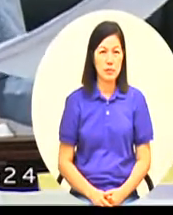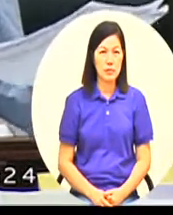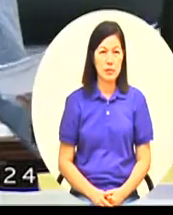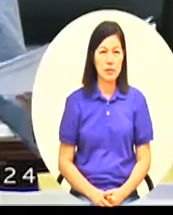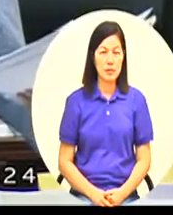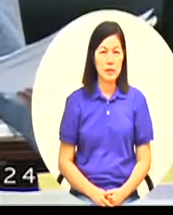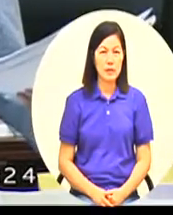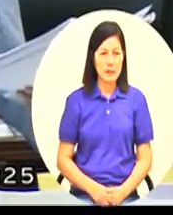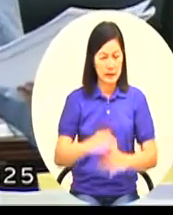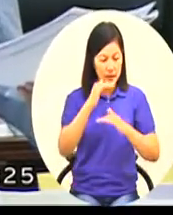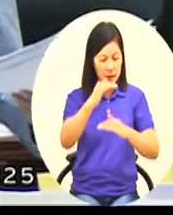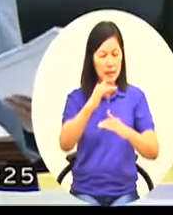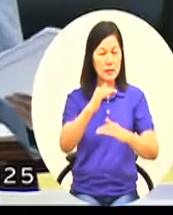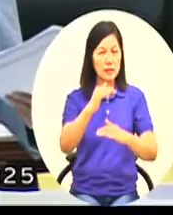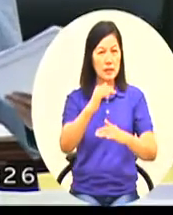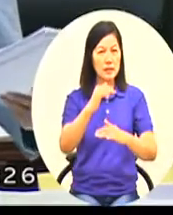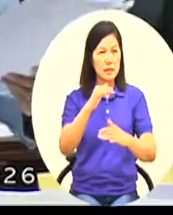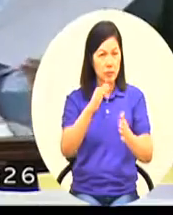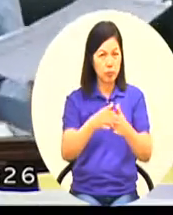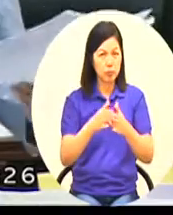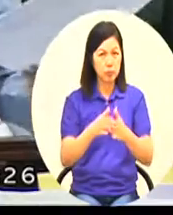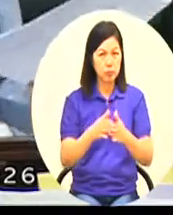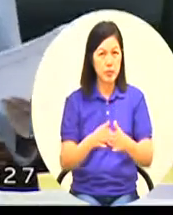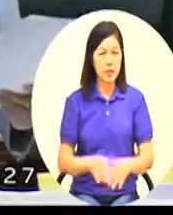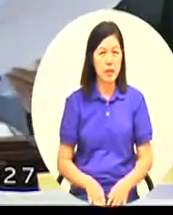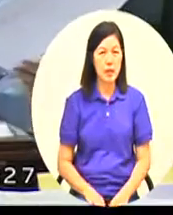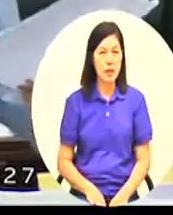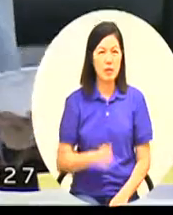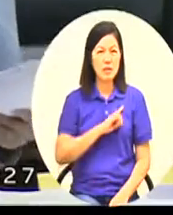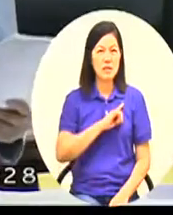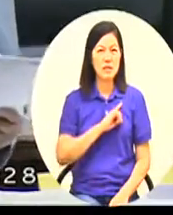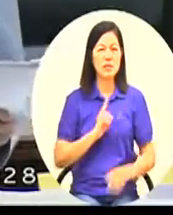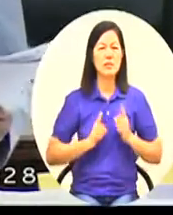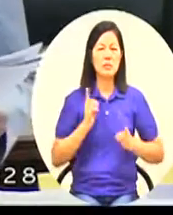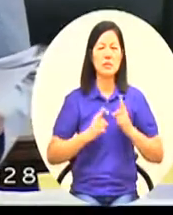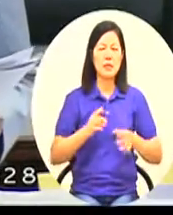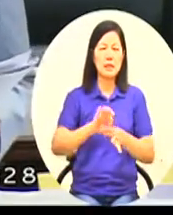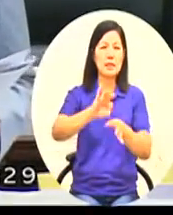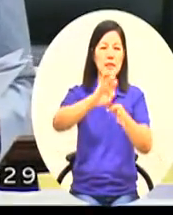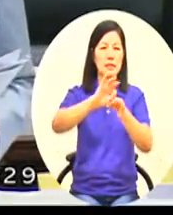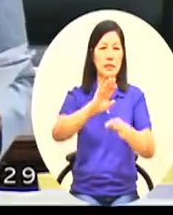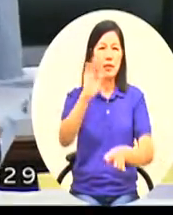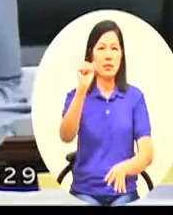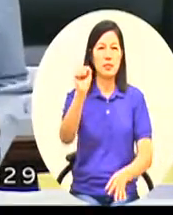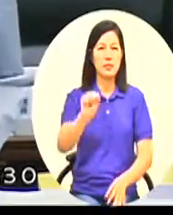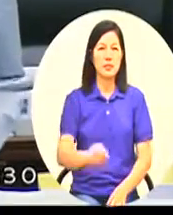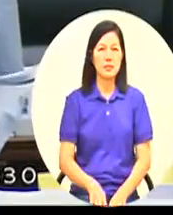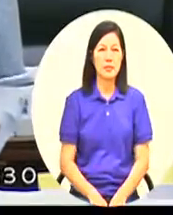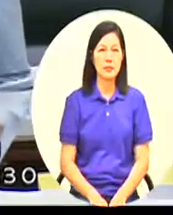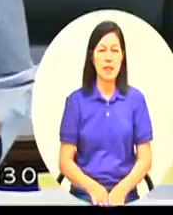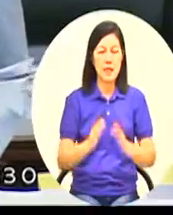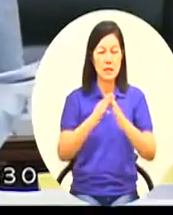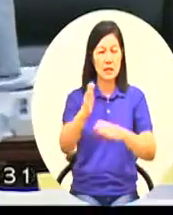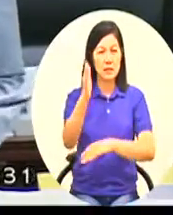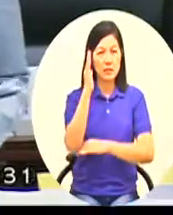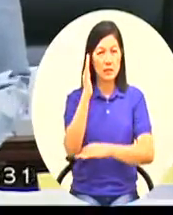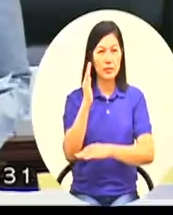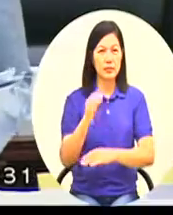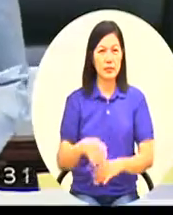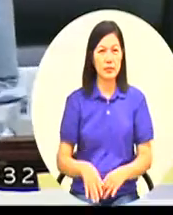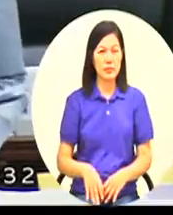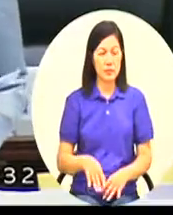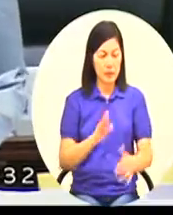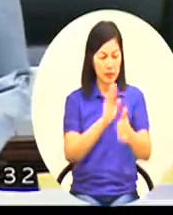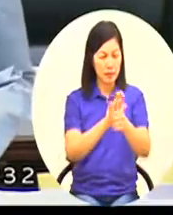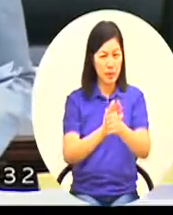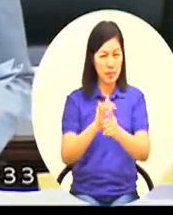一个限制啦，就是说不能去禁止去调高到这样子，因为我们都知道起薪户，我们就是在我们就是在 为